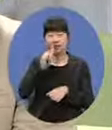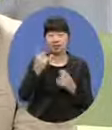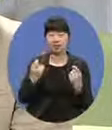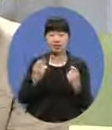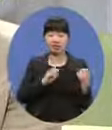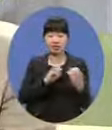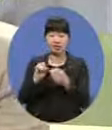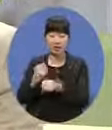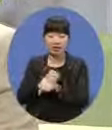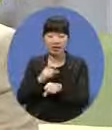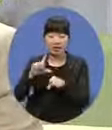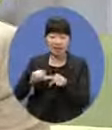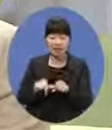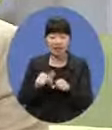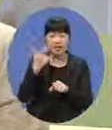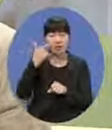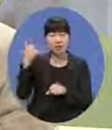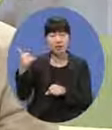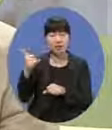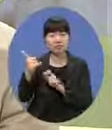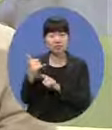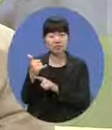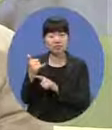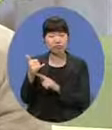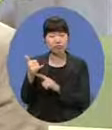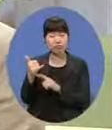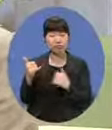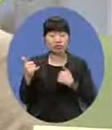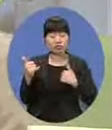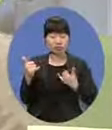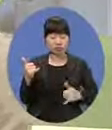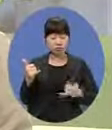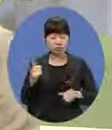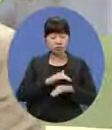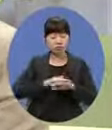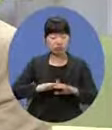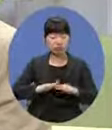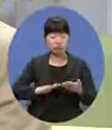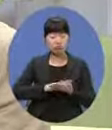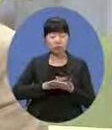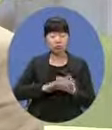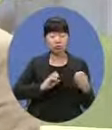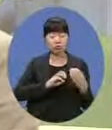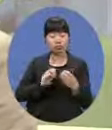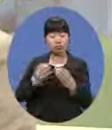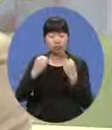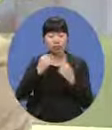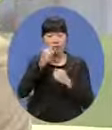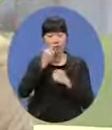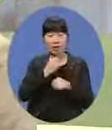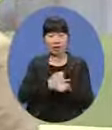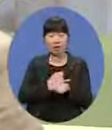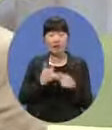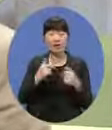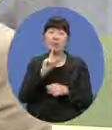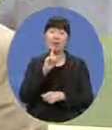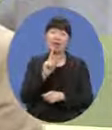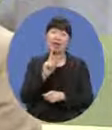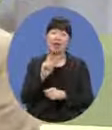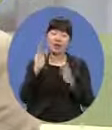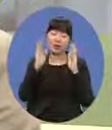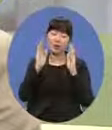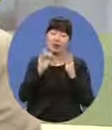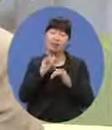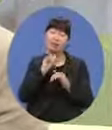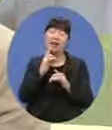이렇게 대화를 얘기하면 또 부모들이 그래요 우리 난 우리 아이랑 잘 놀고 얘기 많이 해요 이렇게 얘기하시면 따라붙는 말씀 있죠 공부